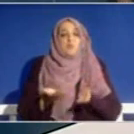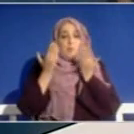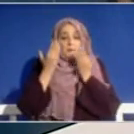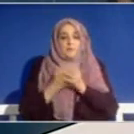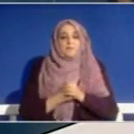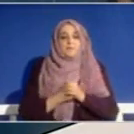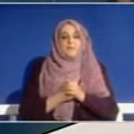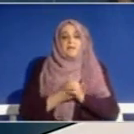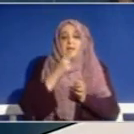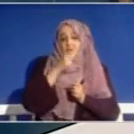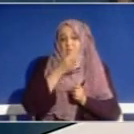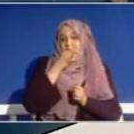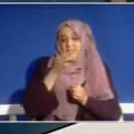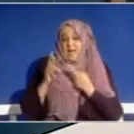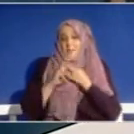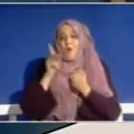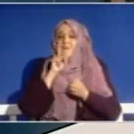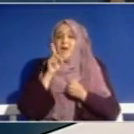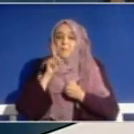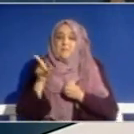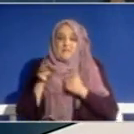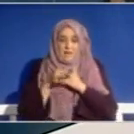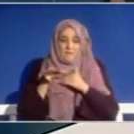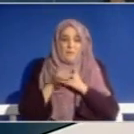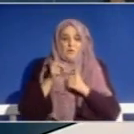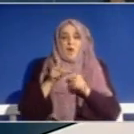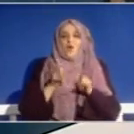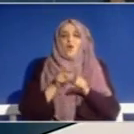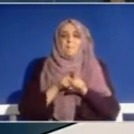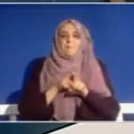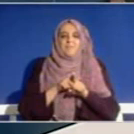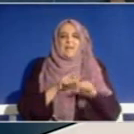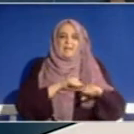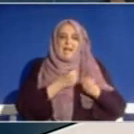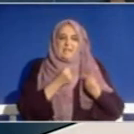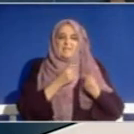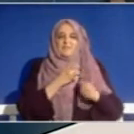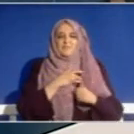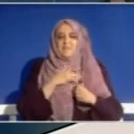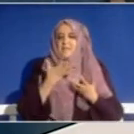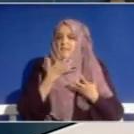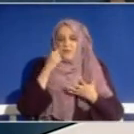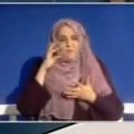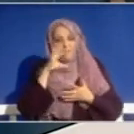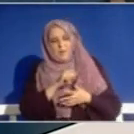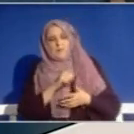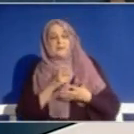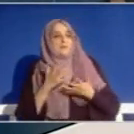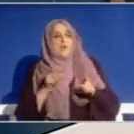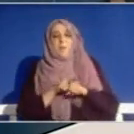والمغتاظة واللي يعني وكأنها مجروحة القلب من سلوك ربيبها لهما أبوك كما مثل